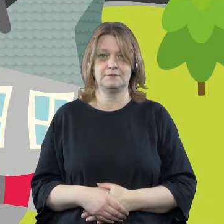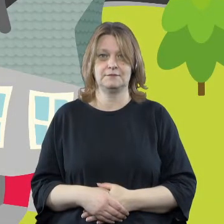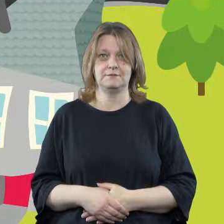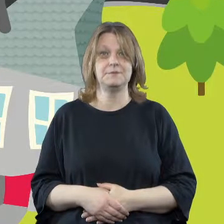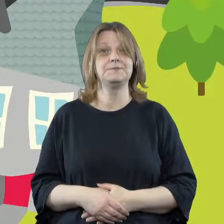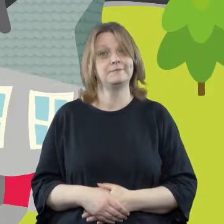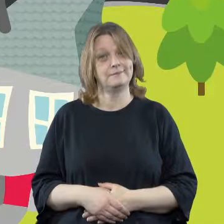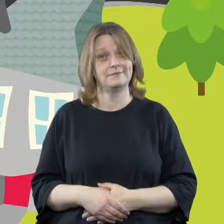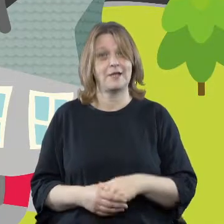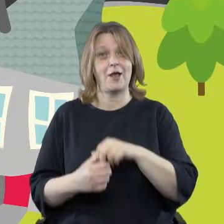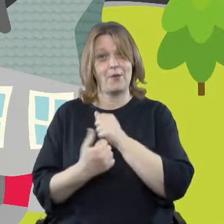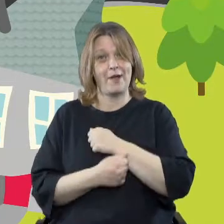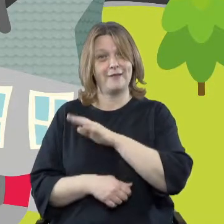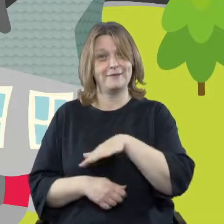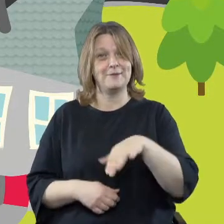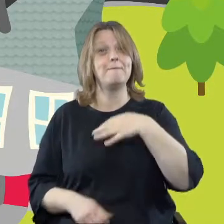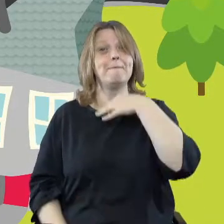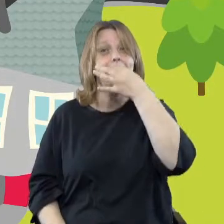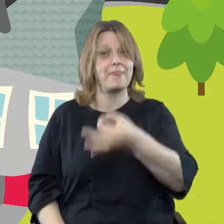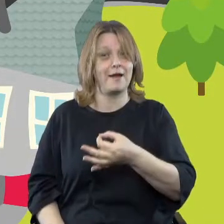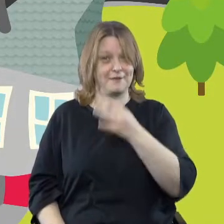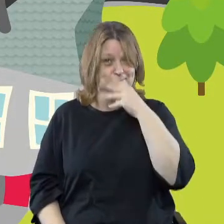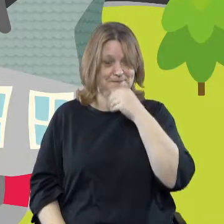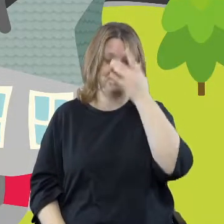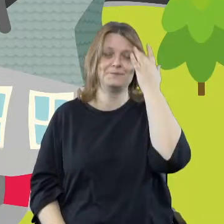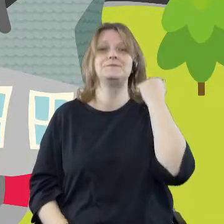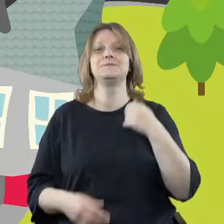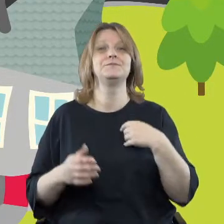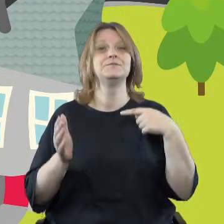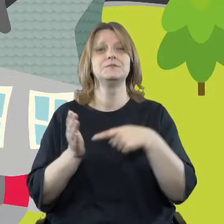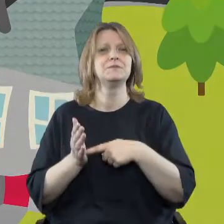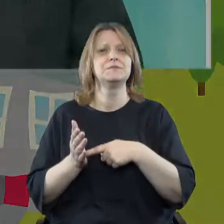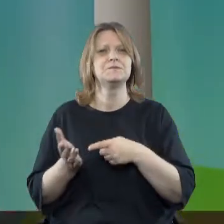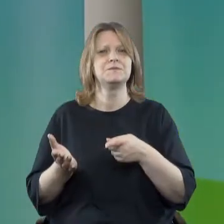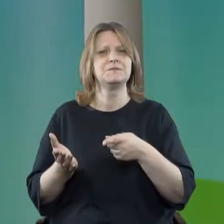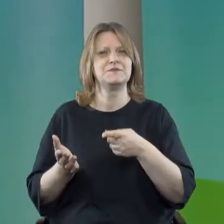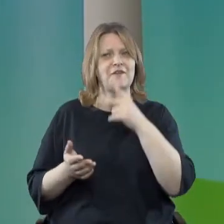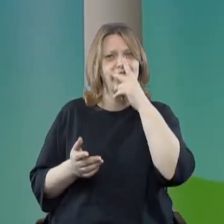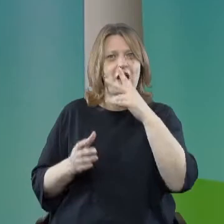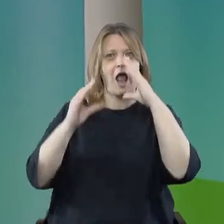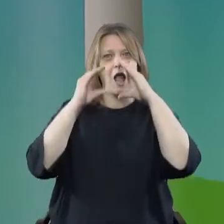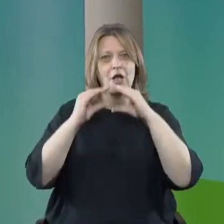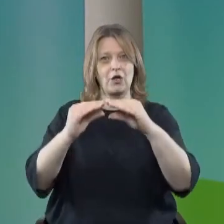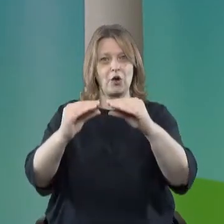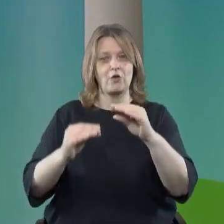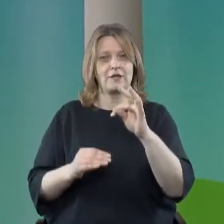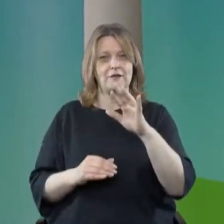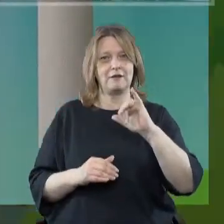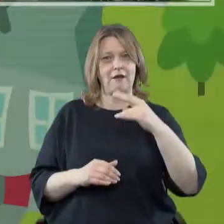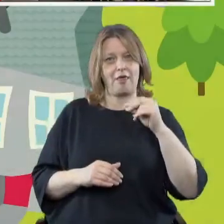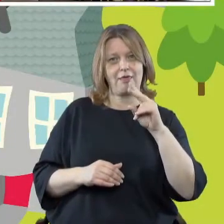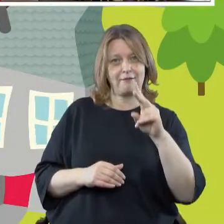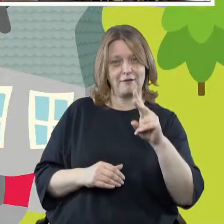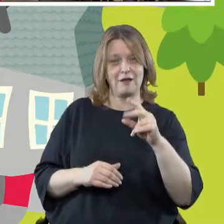Dobrze, drogie dzieci, to ja mam pierwsze pytanie, które będzie dotyczyło naszej postaci tutaj, krokodylka Tirka. Może ktoś